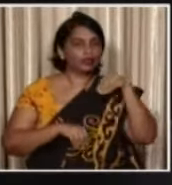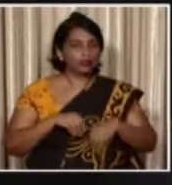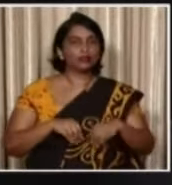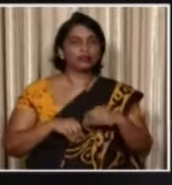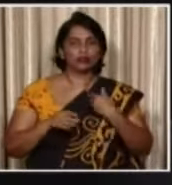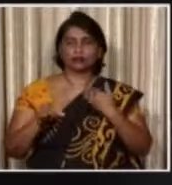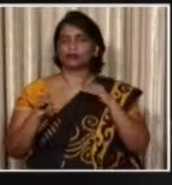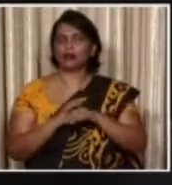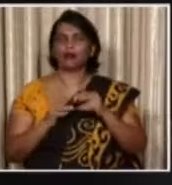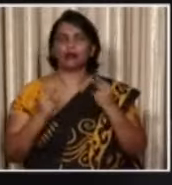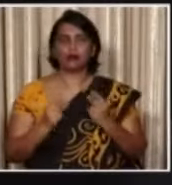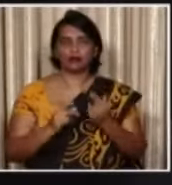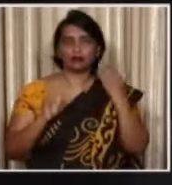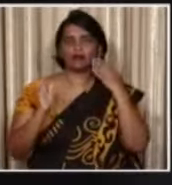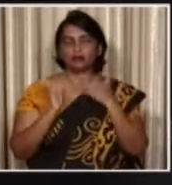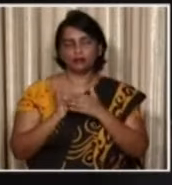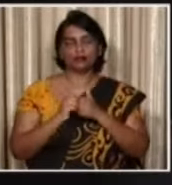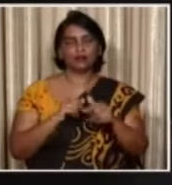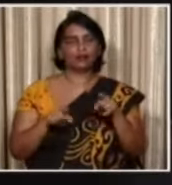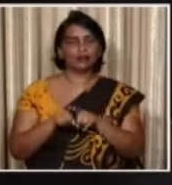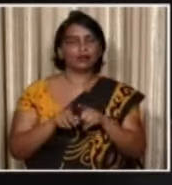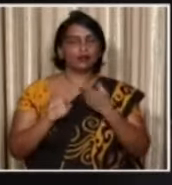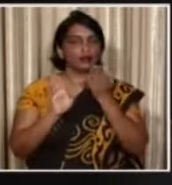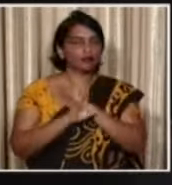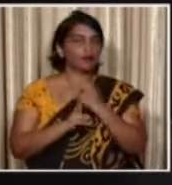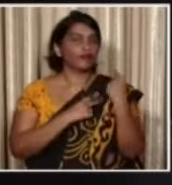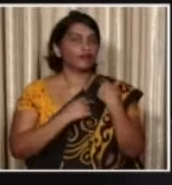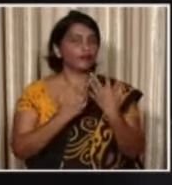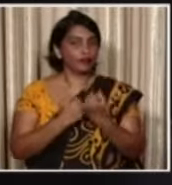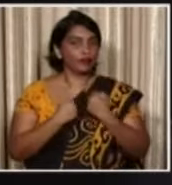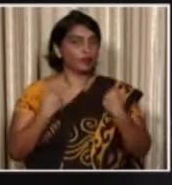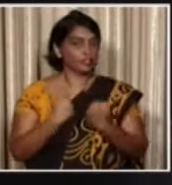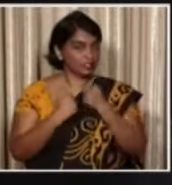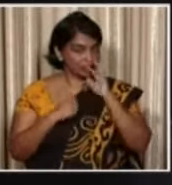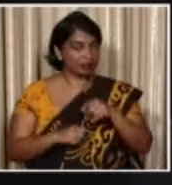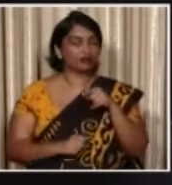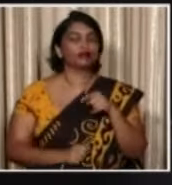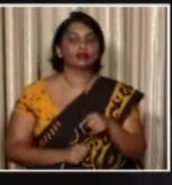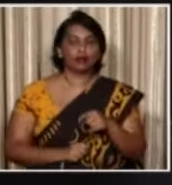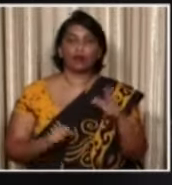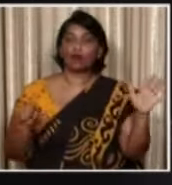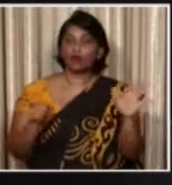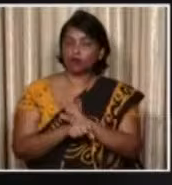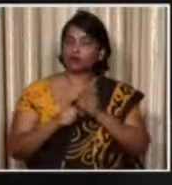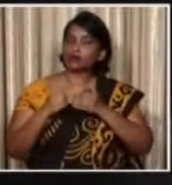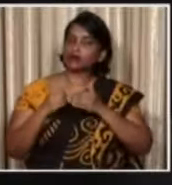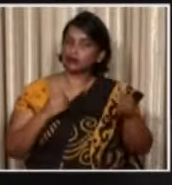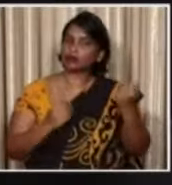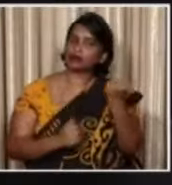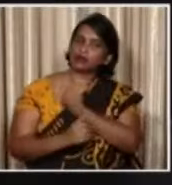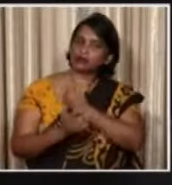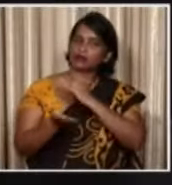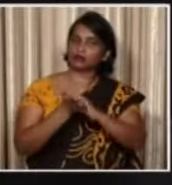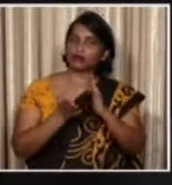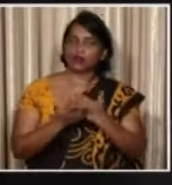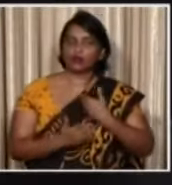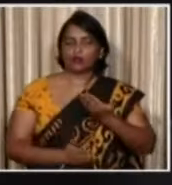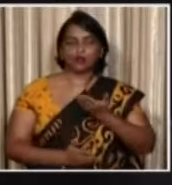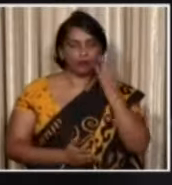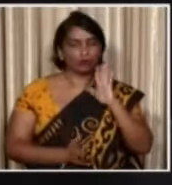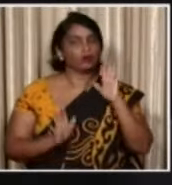Agamanat Hadisia Hambea. Eteda Ma Bargate Abioge Venuin. Poor Nakali Navakapo and the Mahata